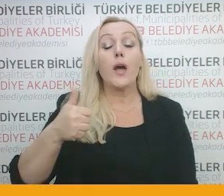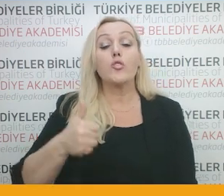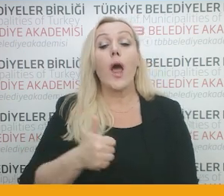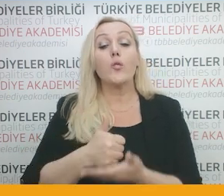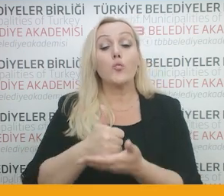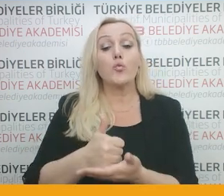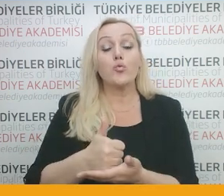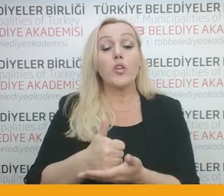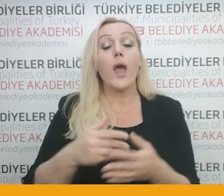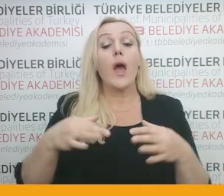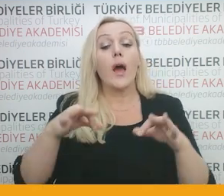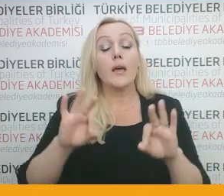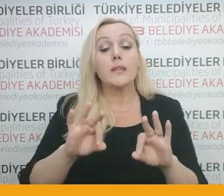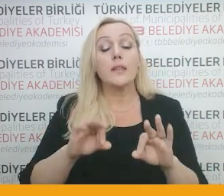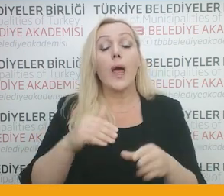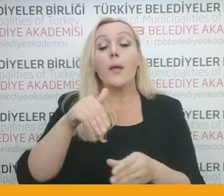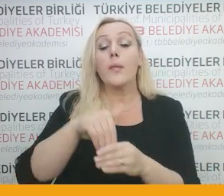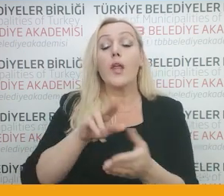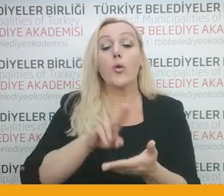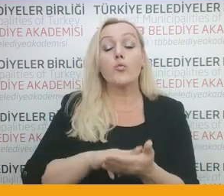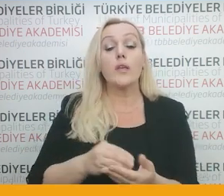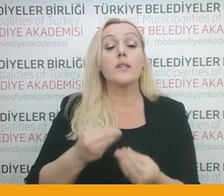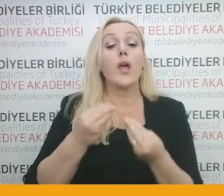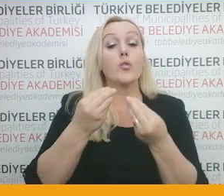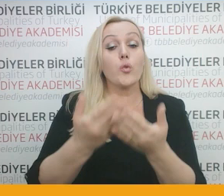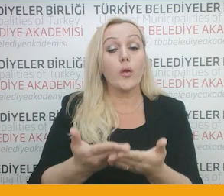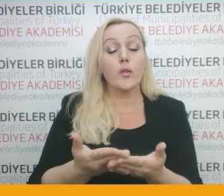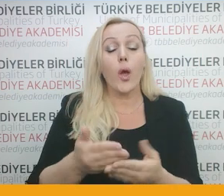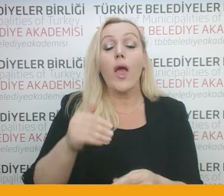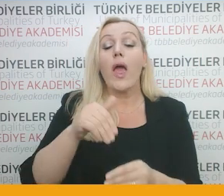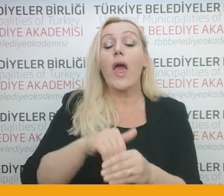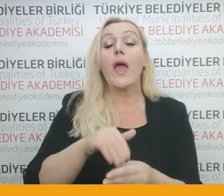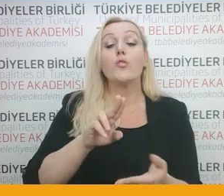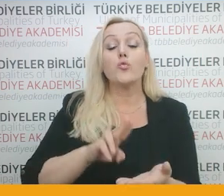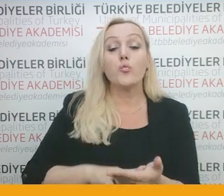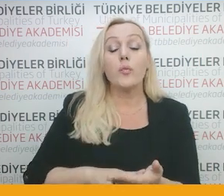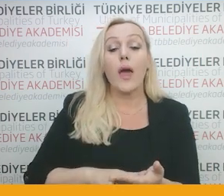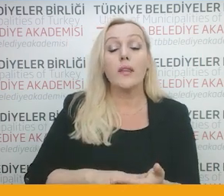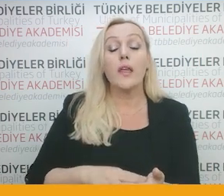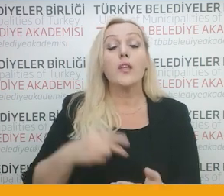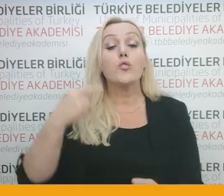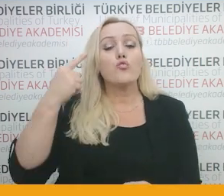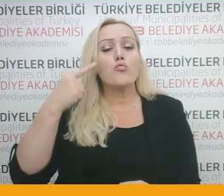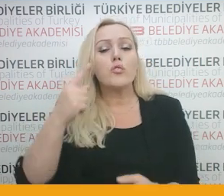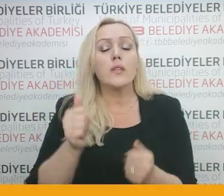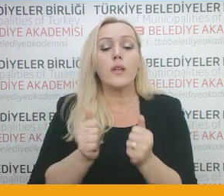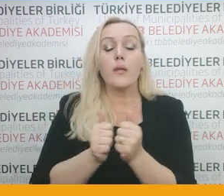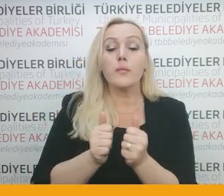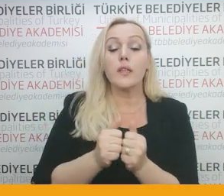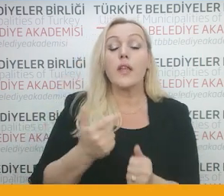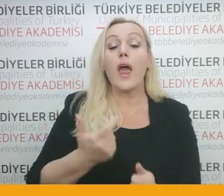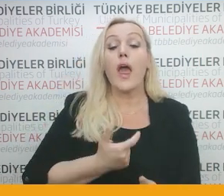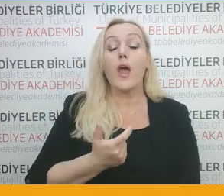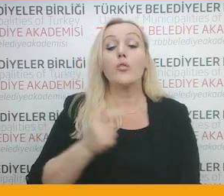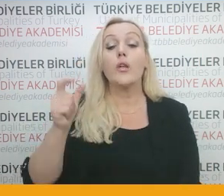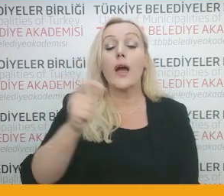tasarısını encümene gönderiyor. Encümene havale edilen bütçe tasarısı incelenip encümenin görüşüyle birlikte Eylül ayının son